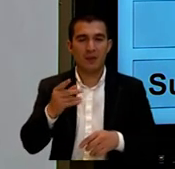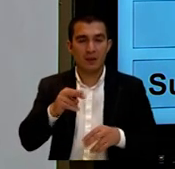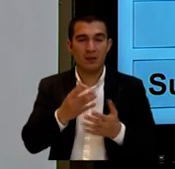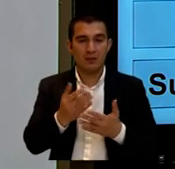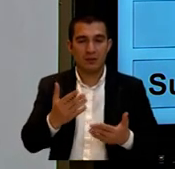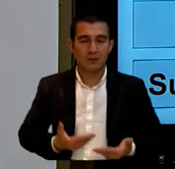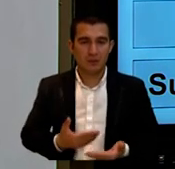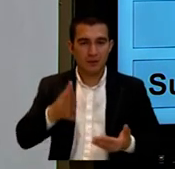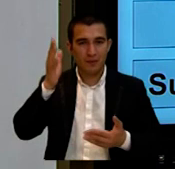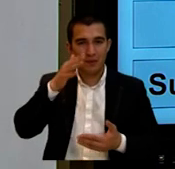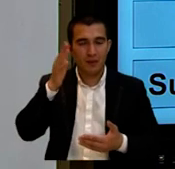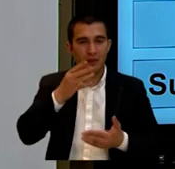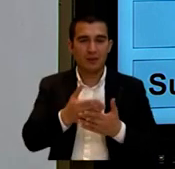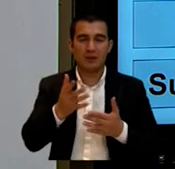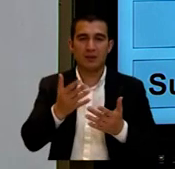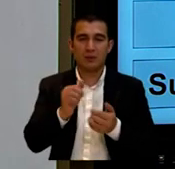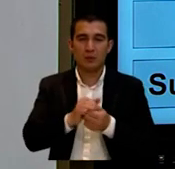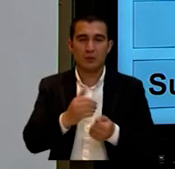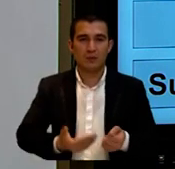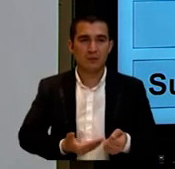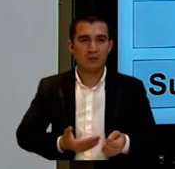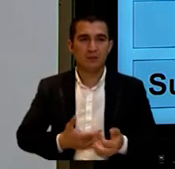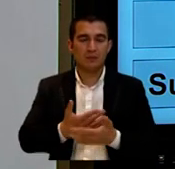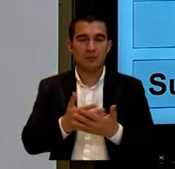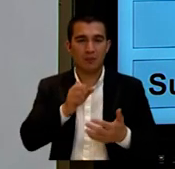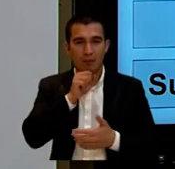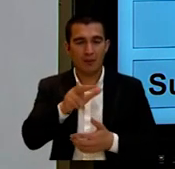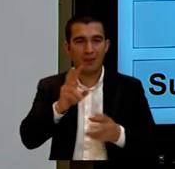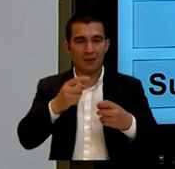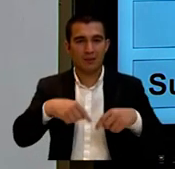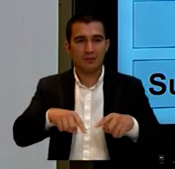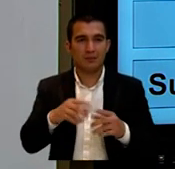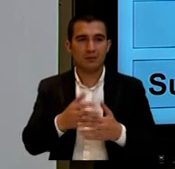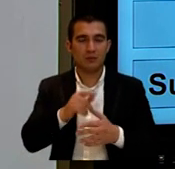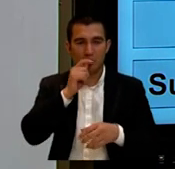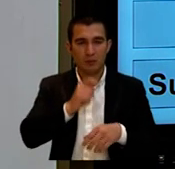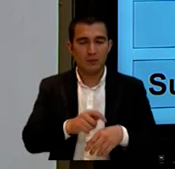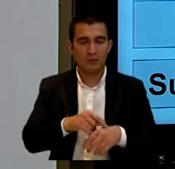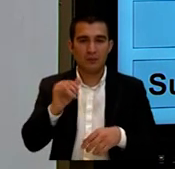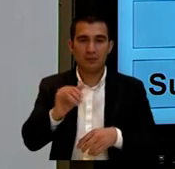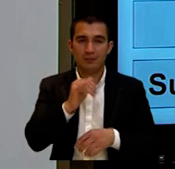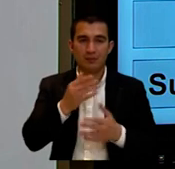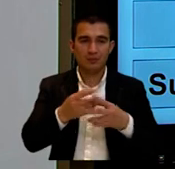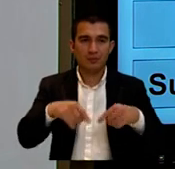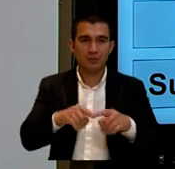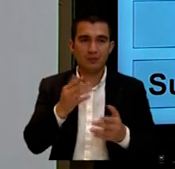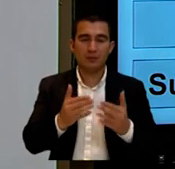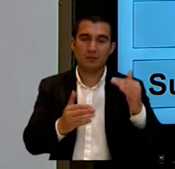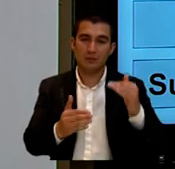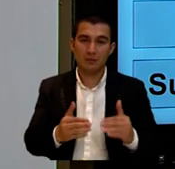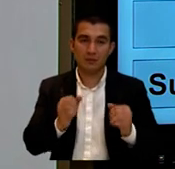сүүріңіз desiredat лесшisters, білемділер ейді, жатели Біруст competitive- мүшіздер бойында, тек топс Wisīнде сүүріңіздер сүүріні –